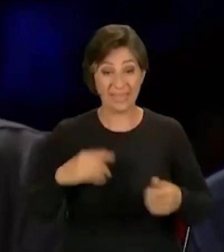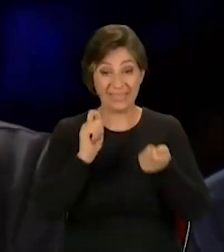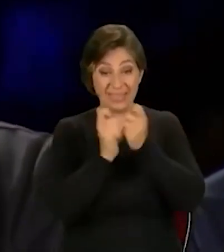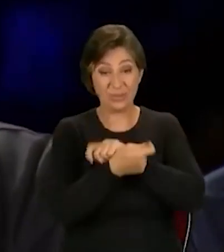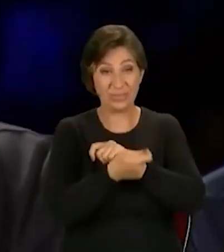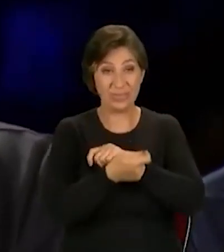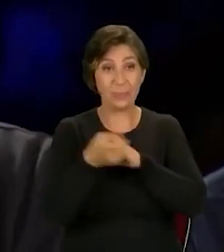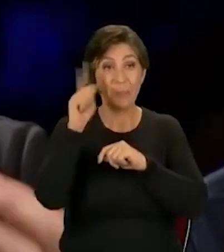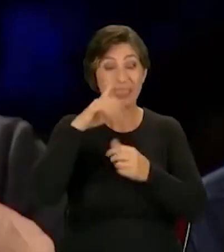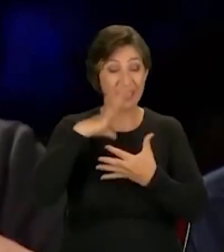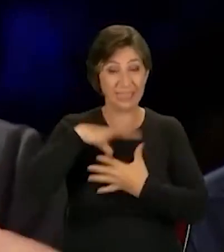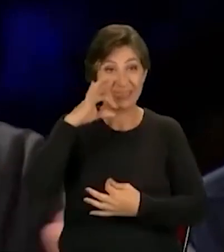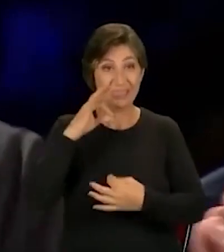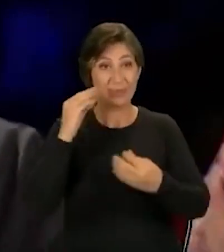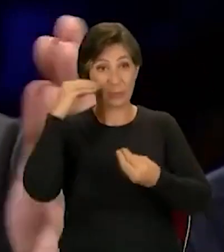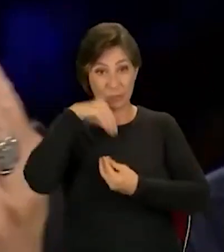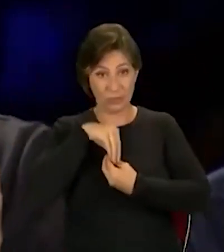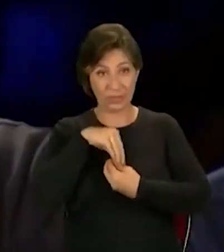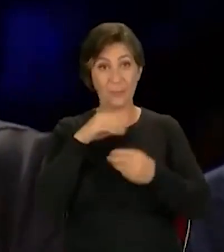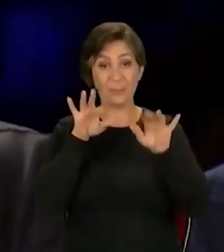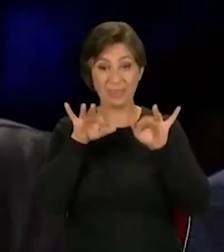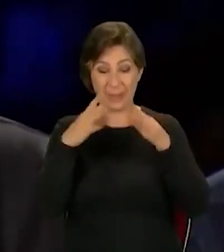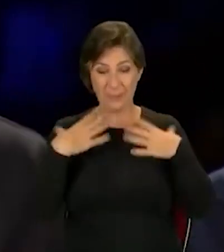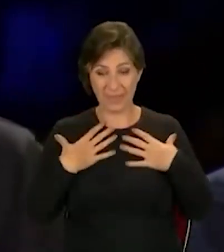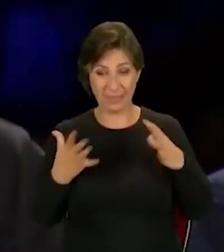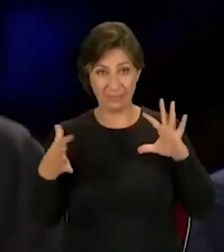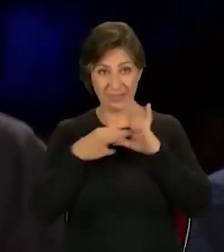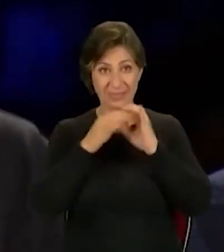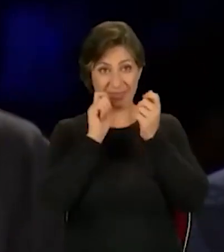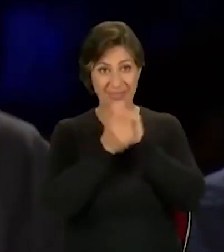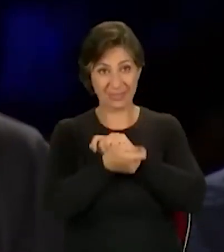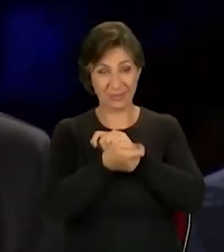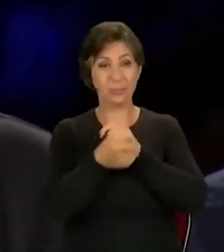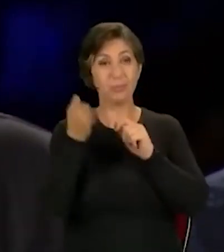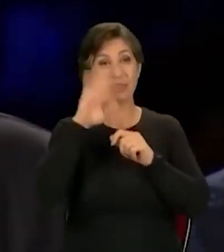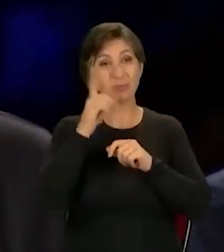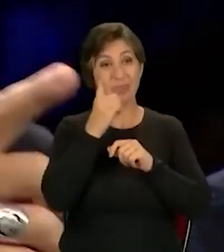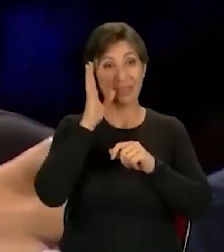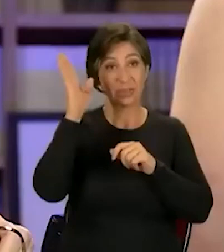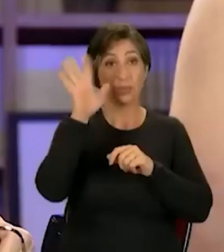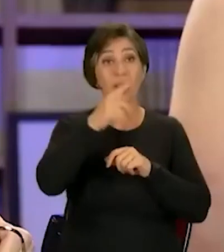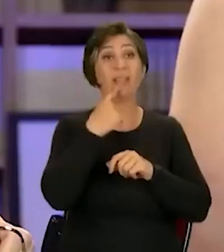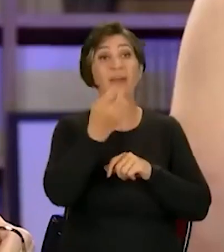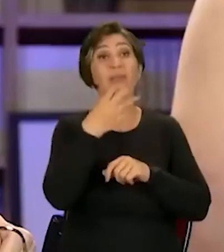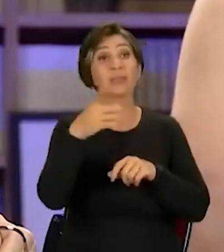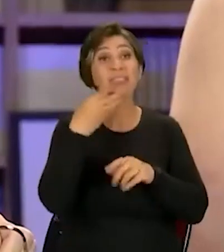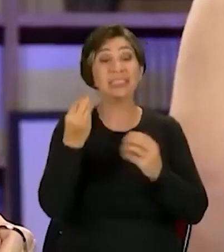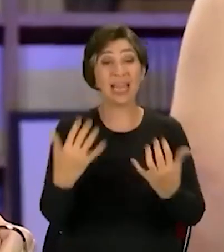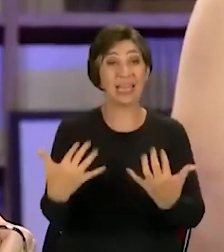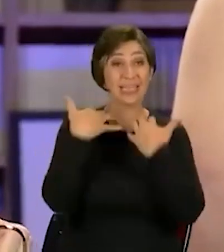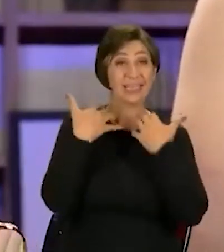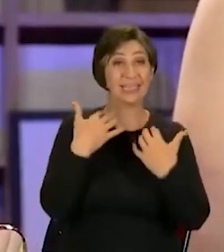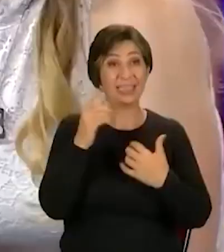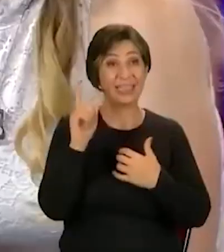edeceğiz. Başka bir insan yapacağız. Singularity yapacağız. Bilgisayarla bedeni birleştirip değiştireceğiz. Bana öyle laf edip de sonra bu gençlere buradan şimdi çakmayı